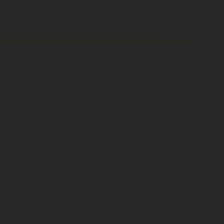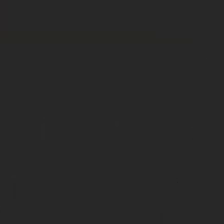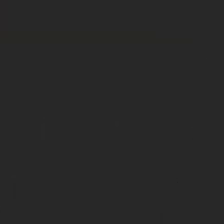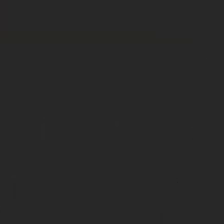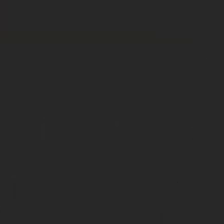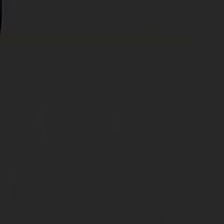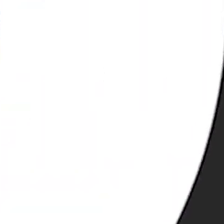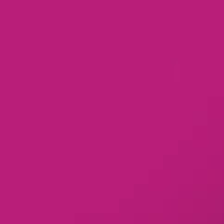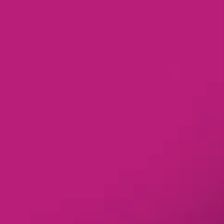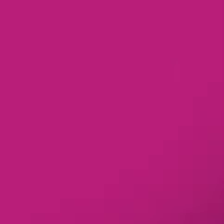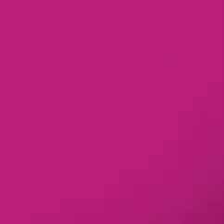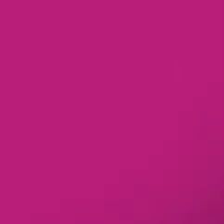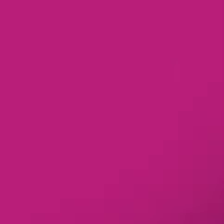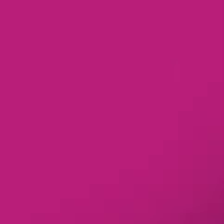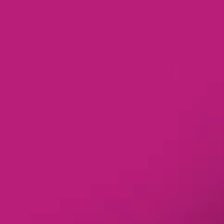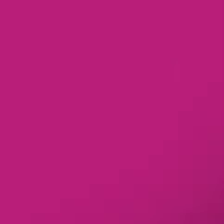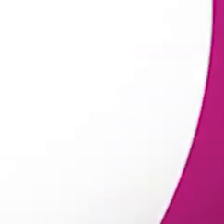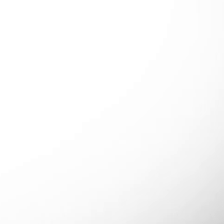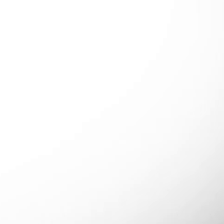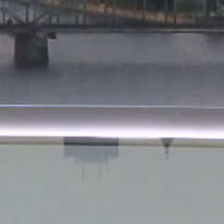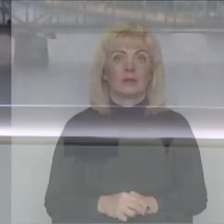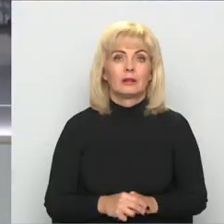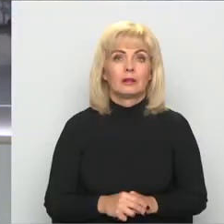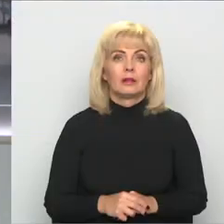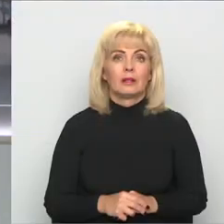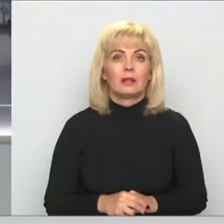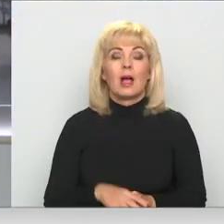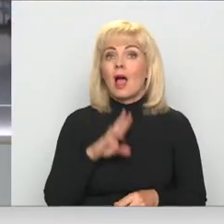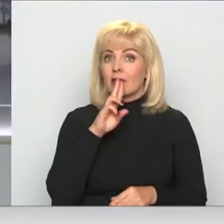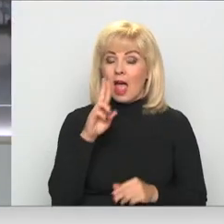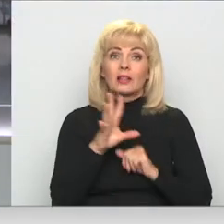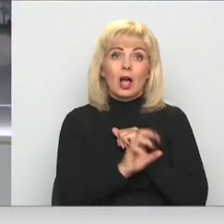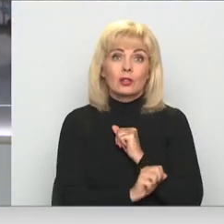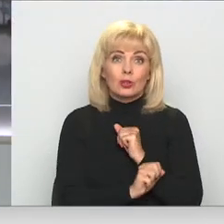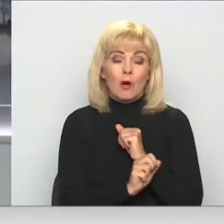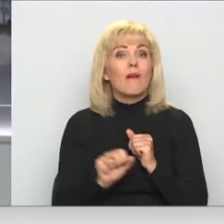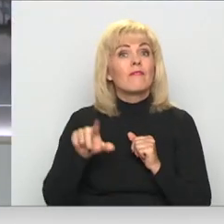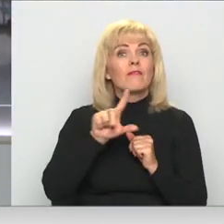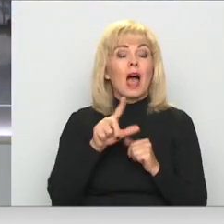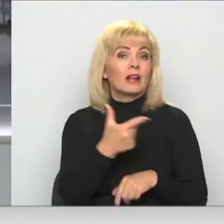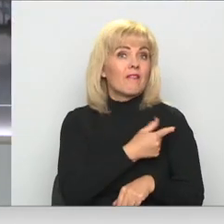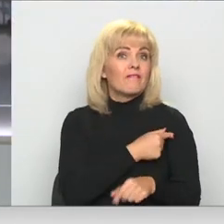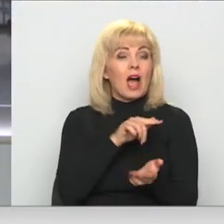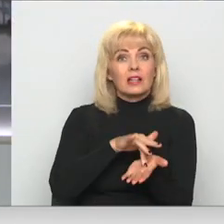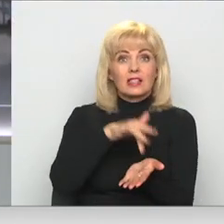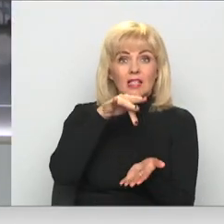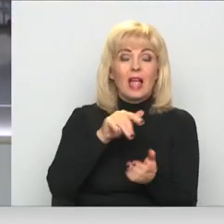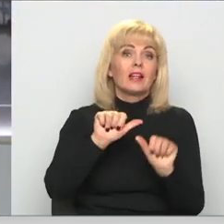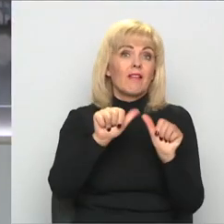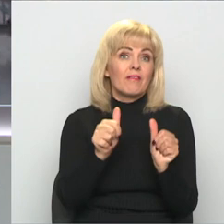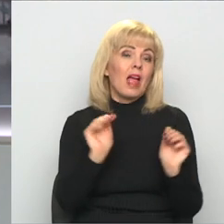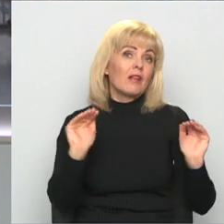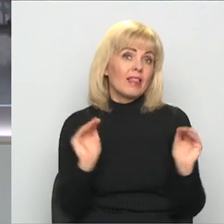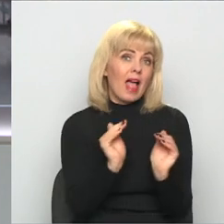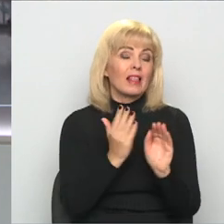Re! Viss ēters ir te! Nedēļas nogalē pie vairākiem vakcinācijas centriem veidojās